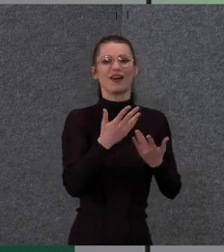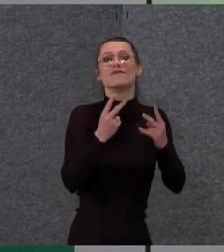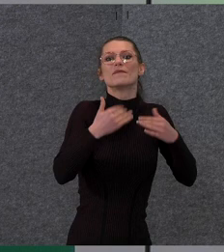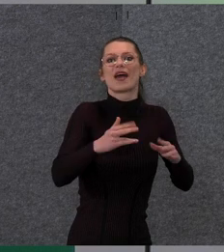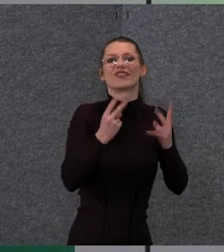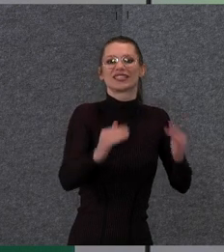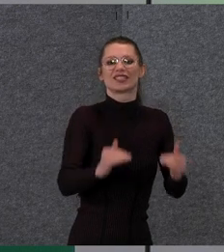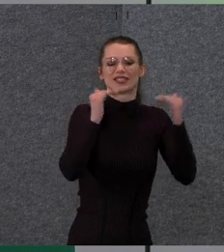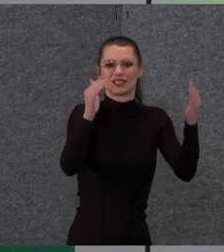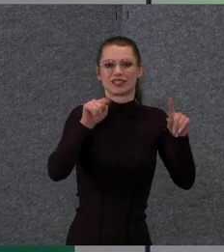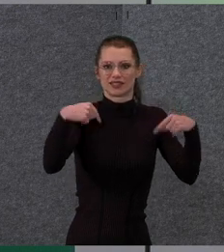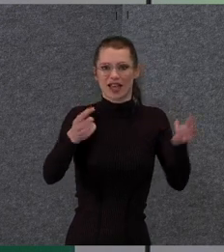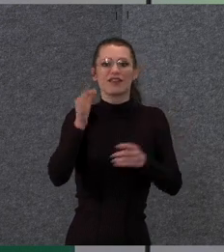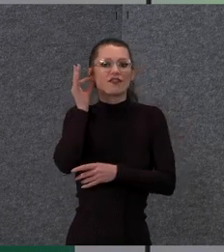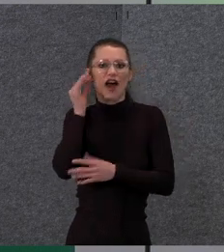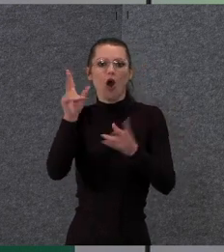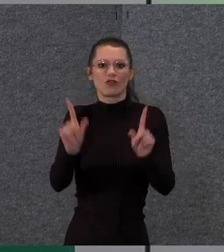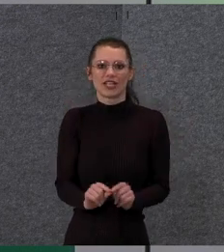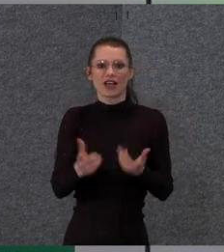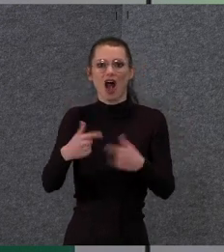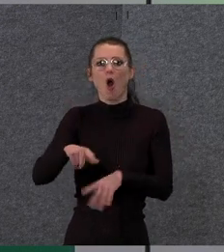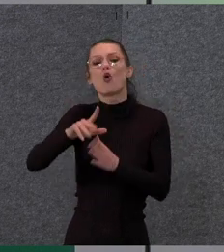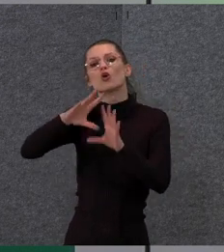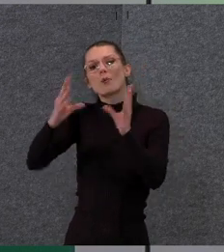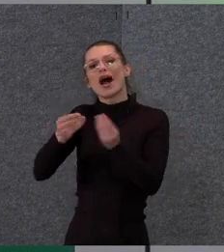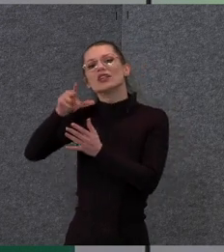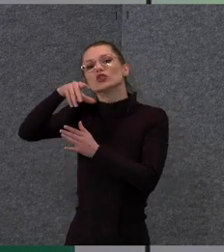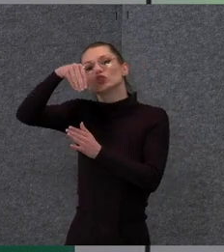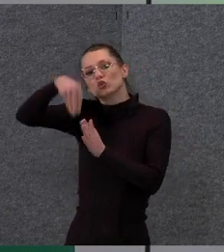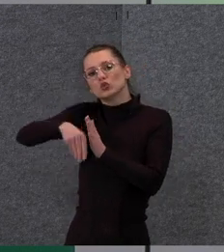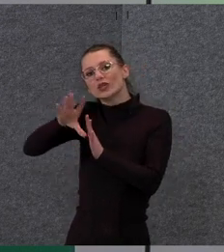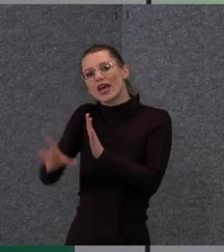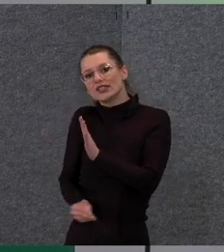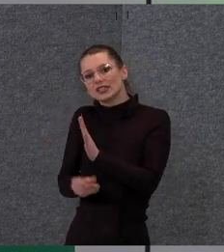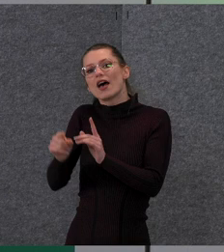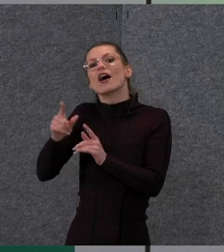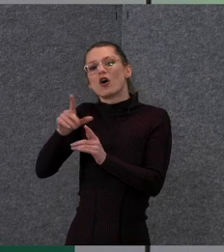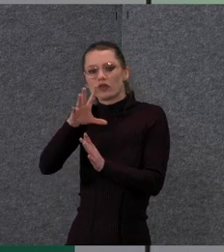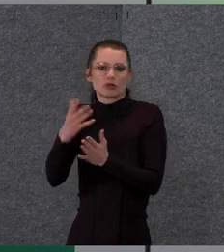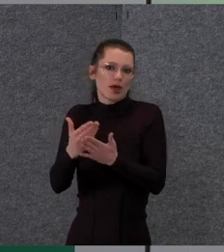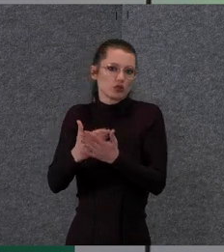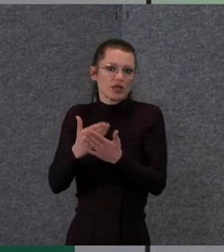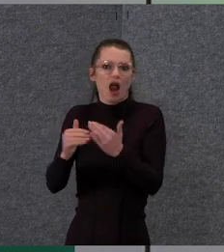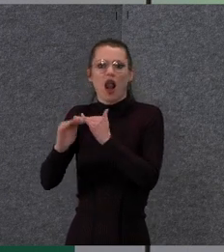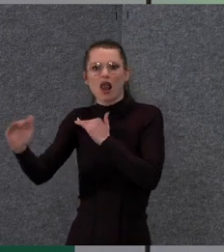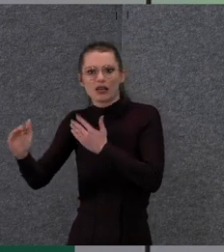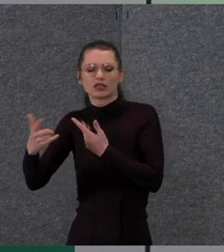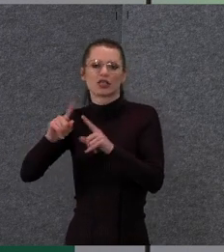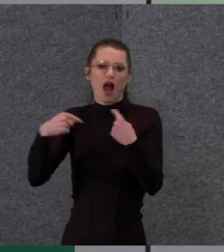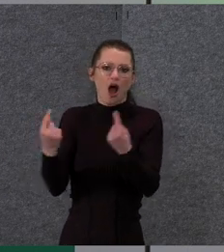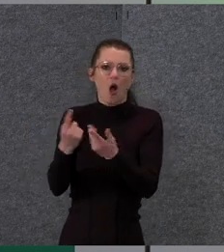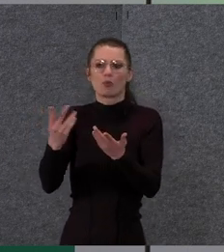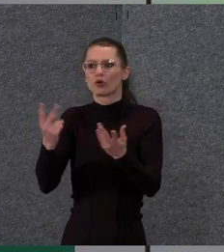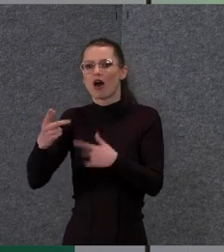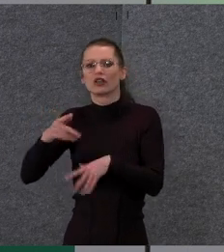schon gar nicht Frauen aus den Ländern des globalen Südens. Die Frauen, die die Klimakrise am meisten betreffen, also Frauen in ländlichen Räumen des globalen Südens oder Frauen